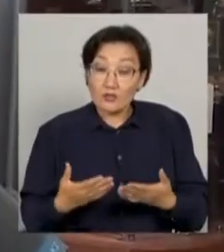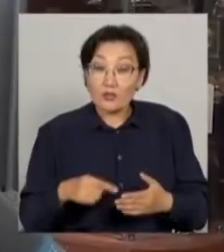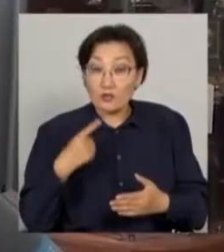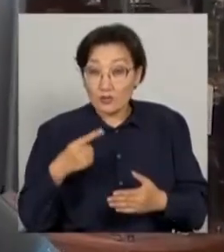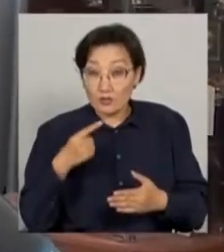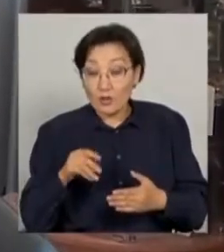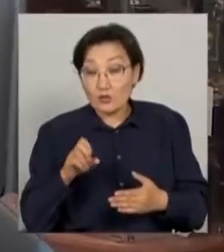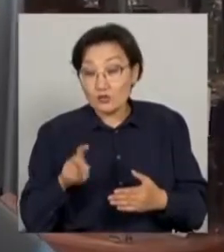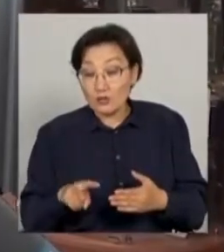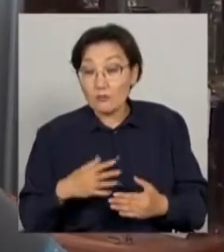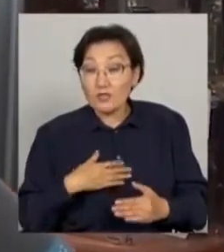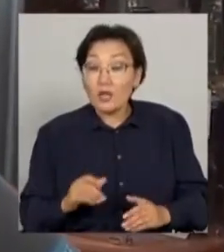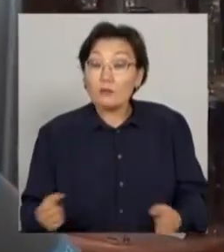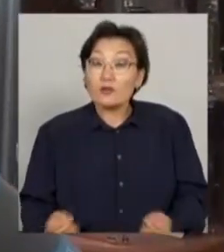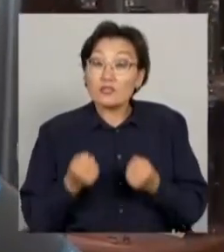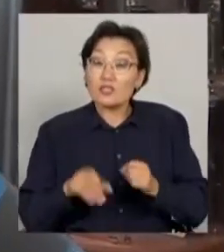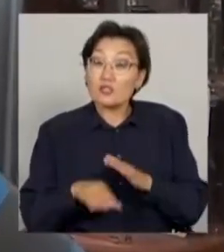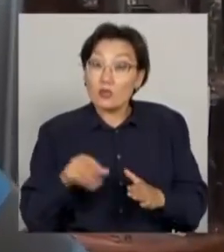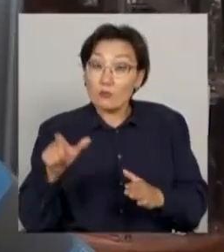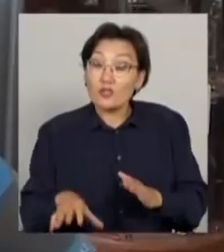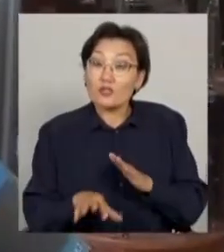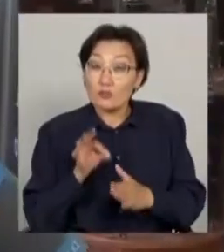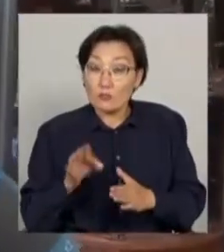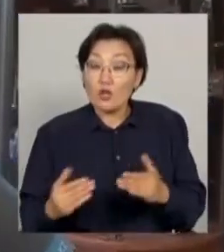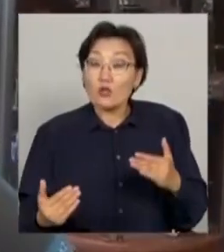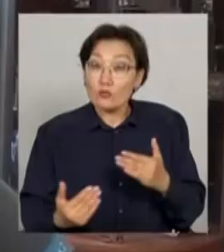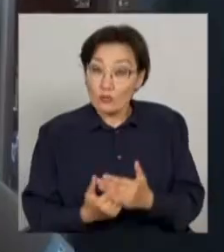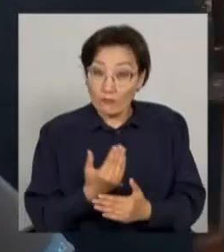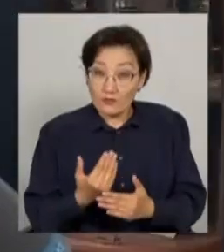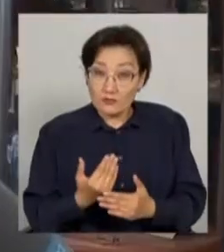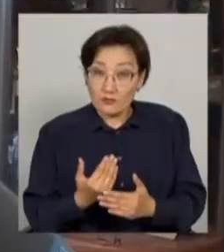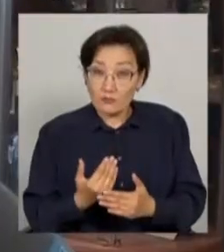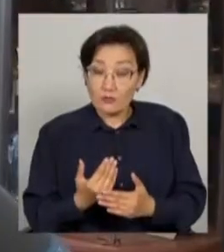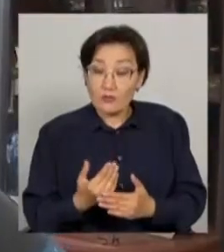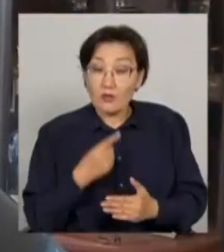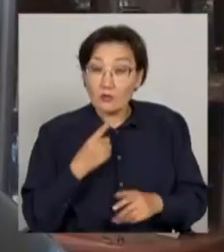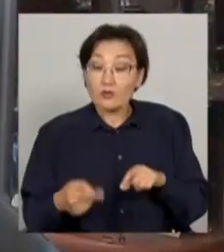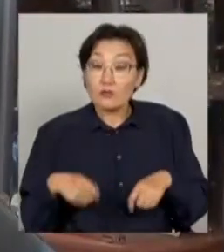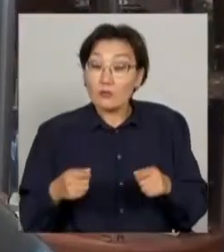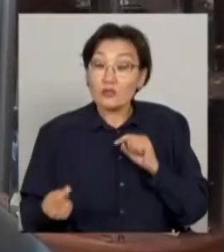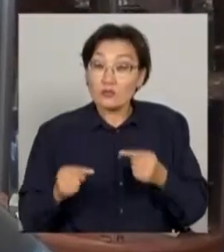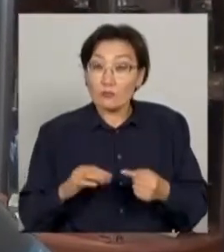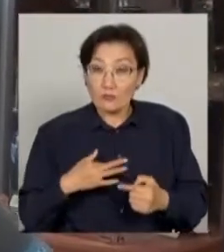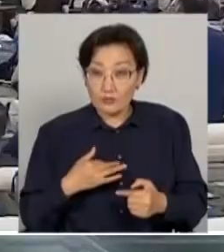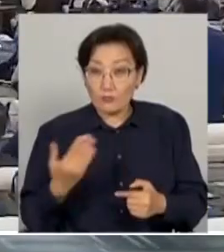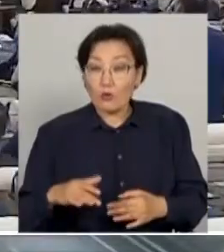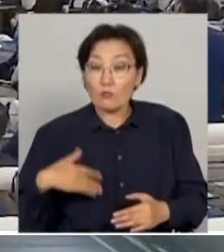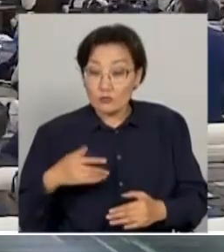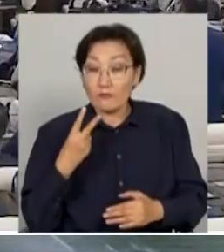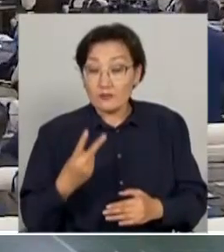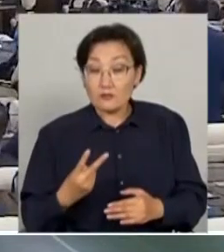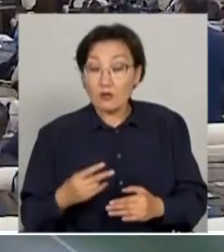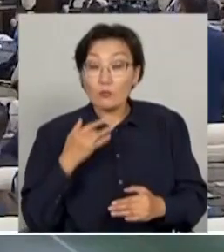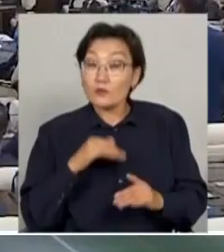фракция «Ак-Жол», нас поддерживали именно депутаты, избранные по одномандатным округам. А парламентское большинство голосовало против. Так что мы от них пользу видим. Да.